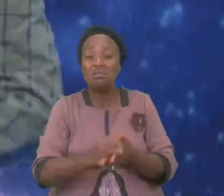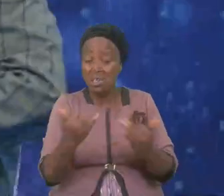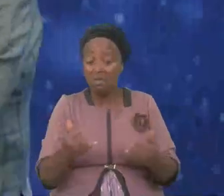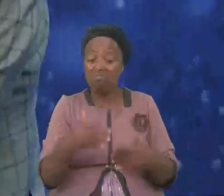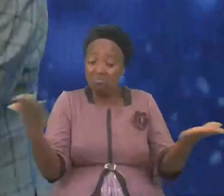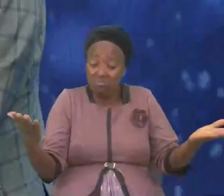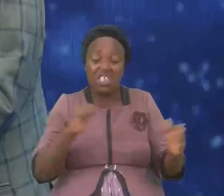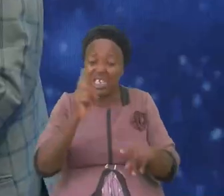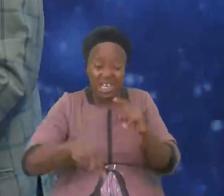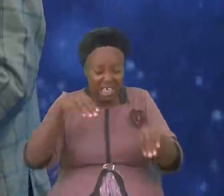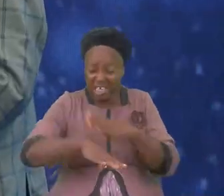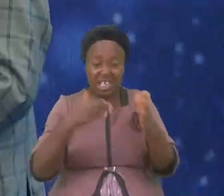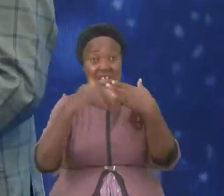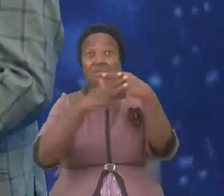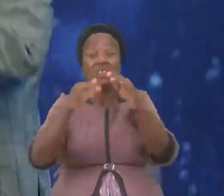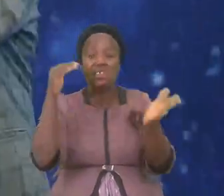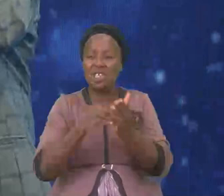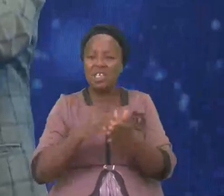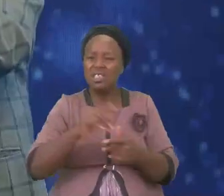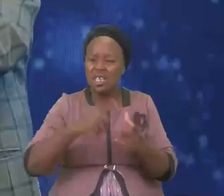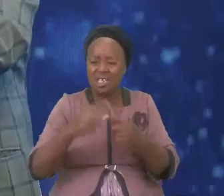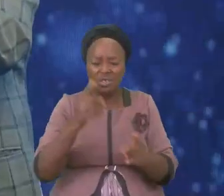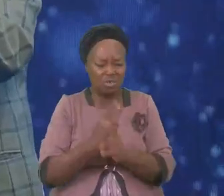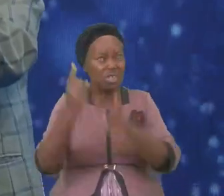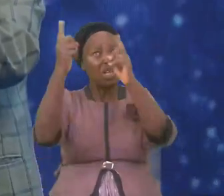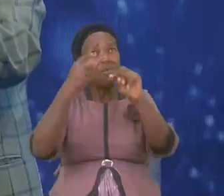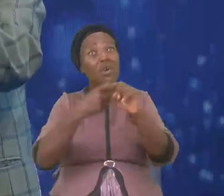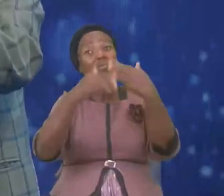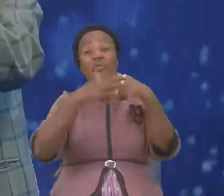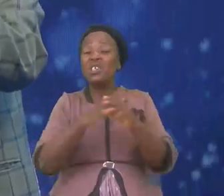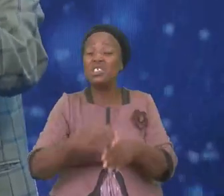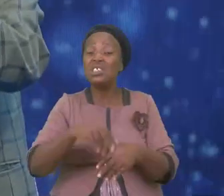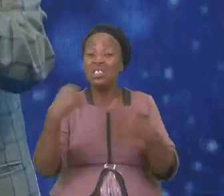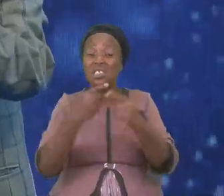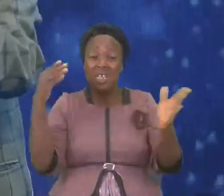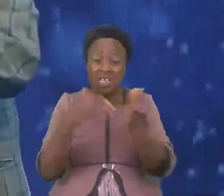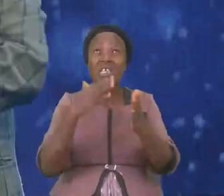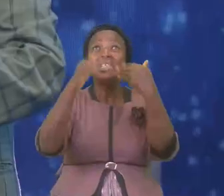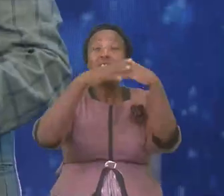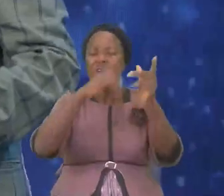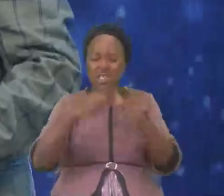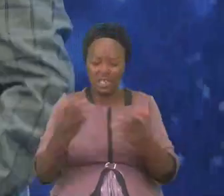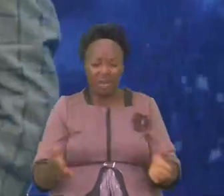qu'il est en bas, qu'il a été éjecté du ciel. Il s'est rebellé au ciel.